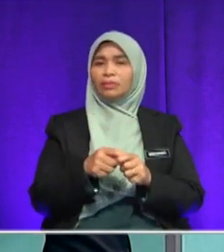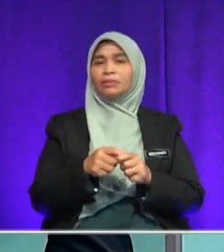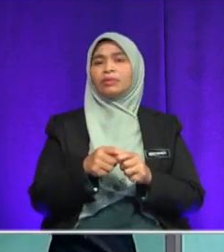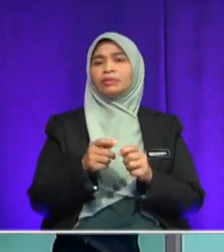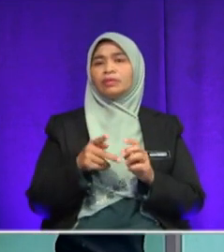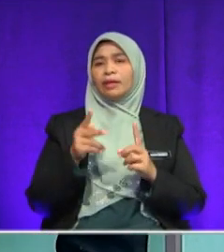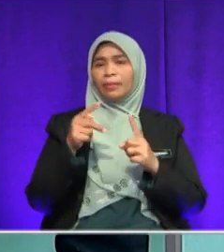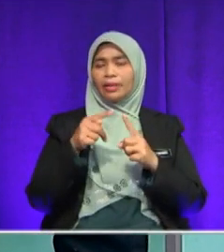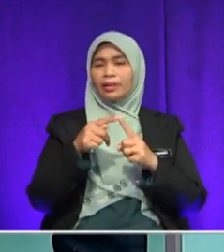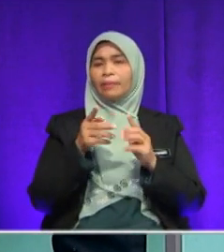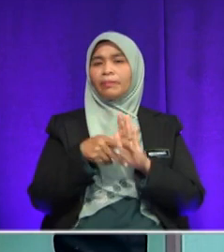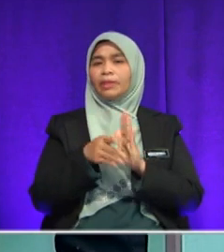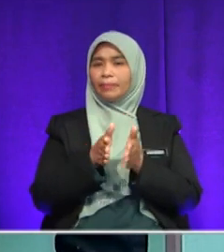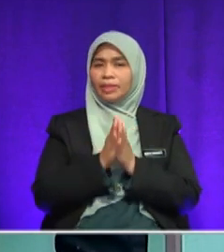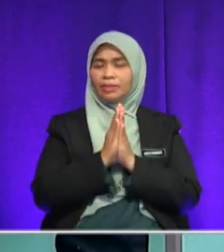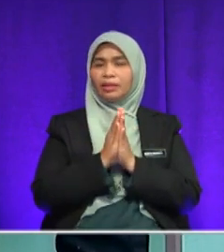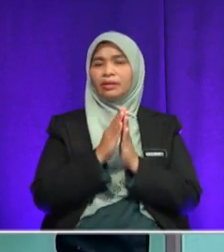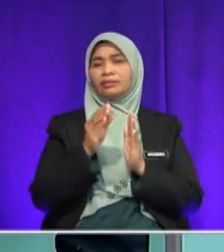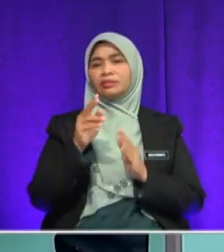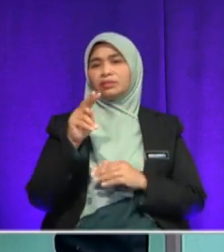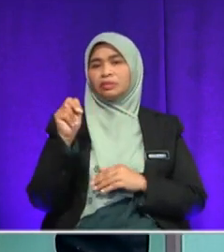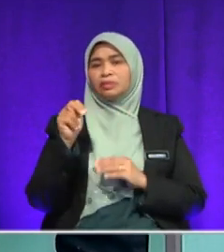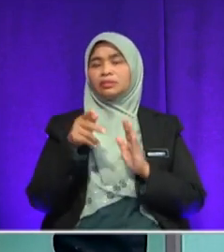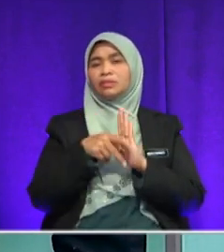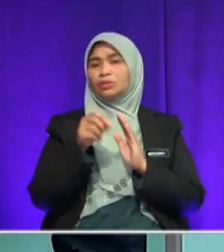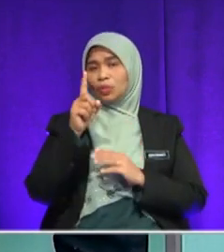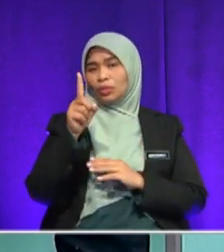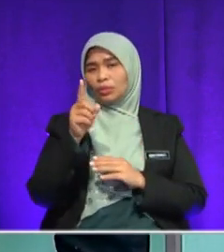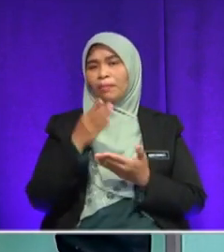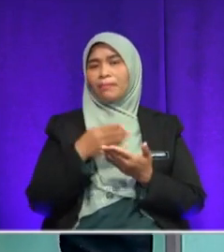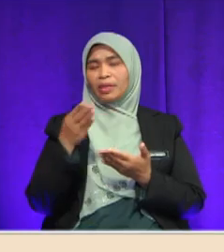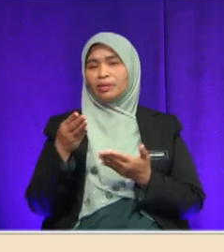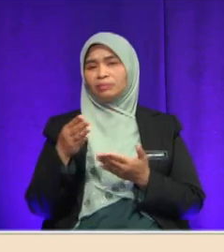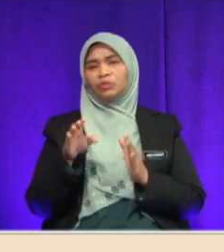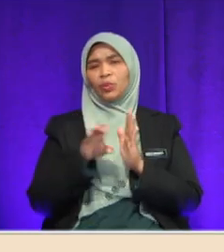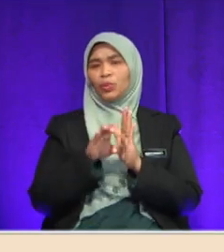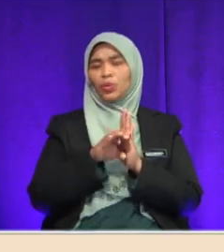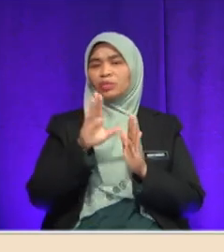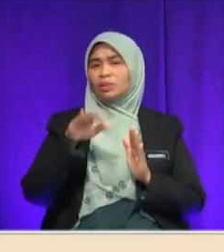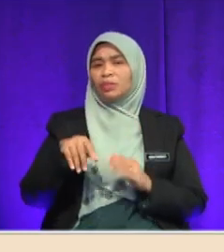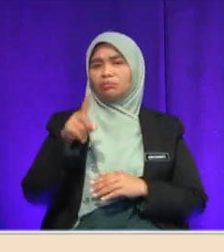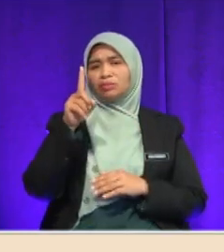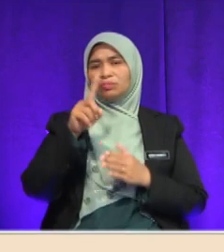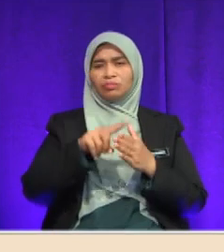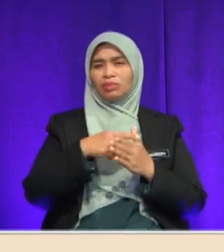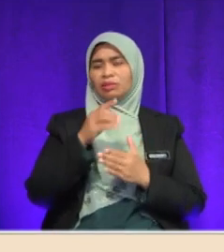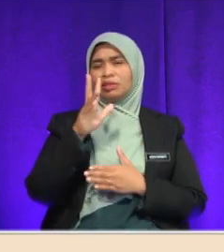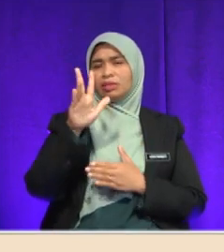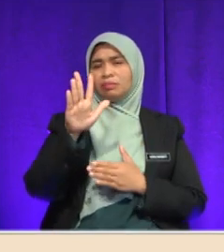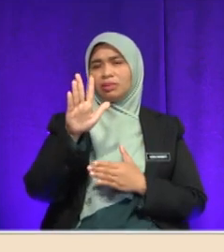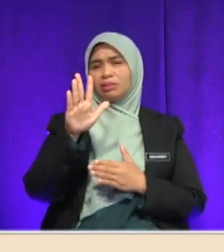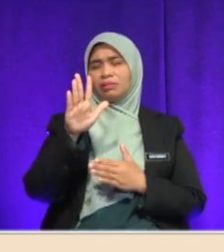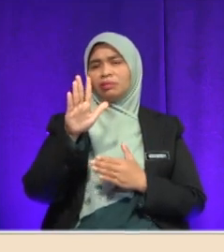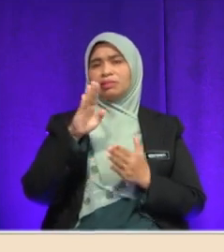sesuatu barang. Okey, sebagai contoh kan, kalau sebelum 1 Mei 2022